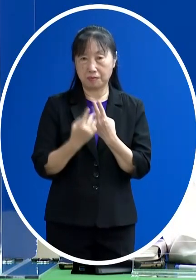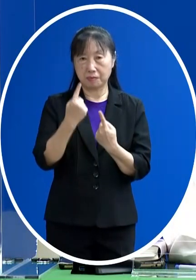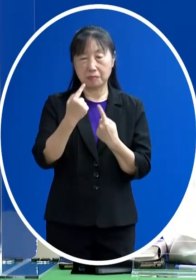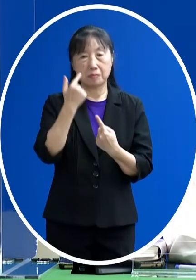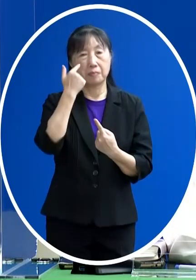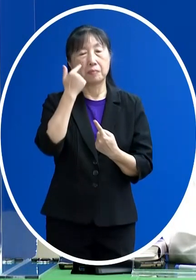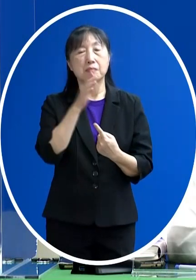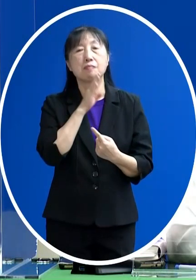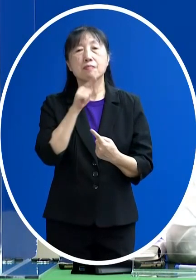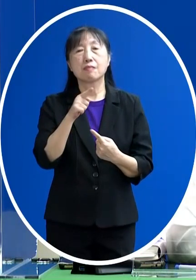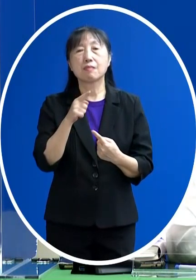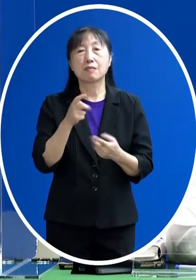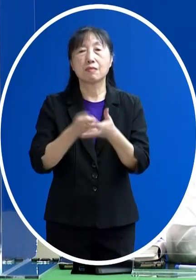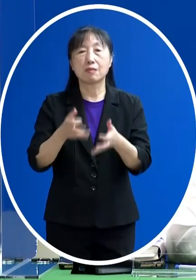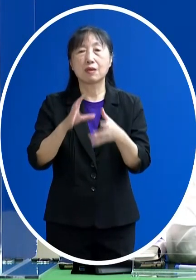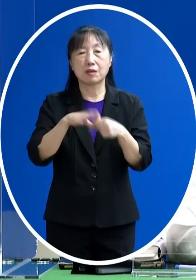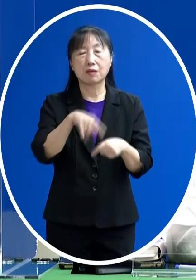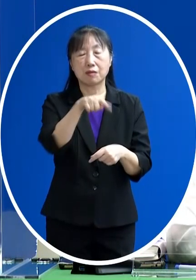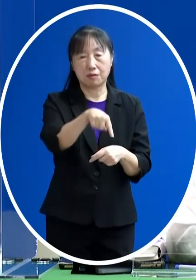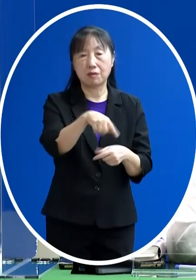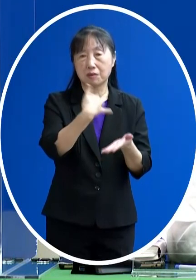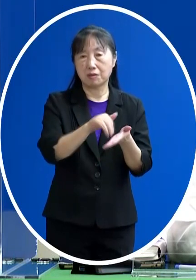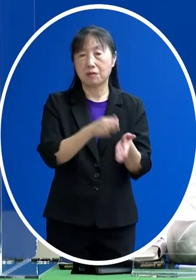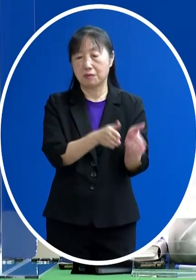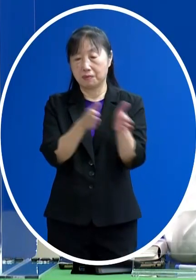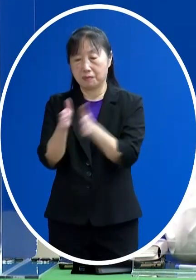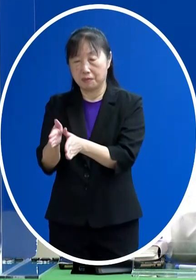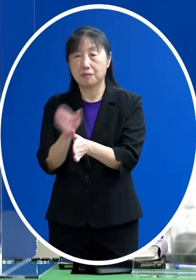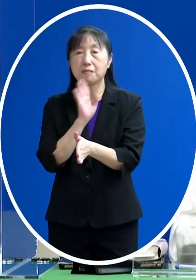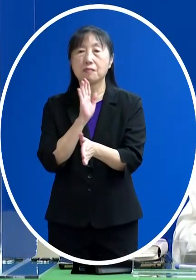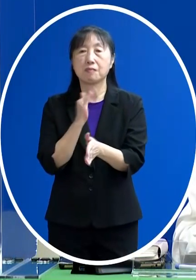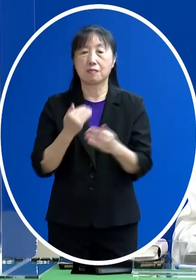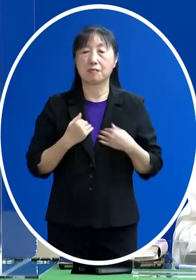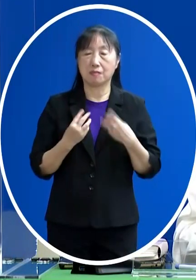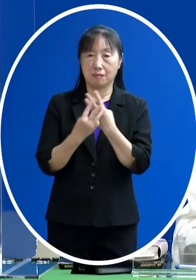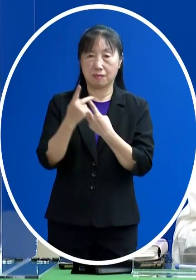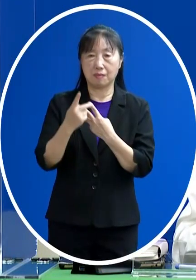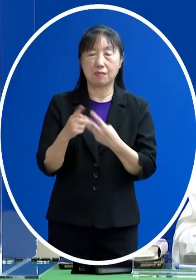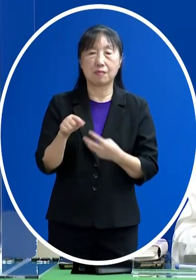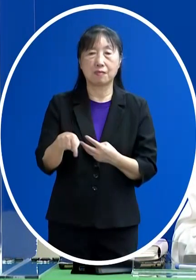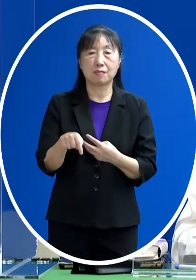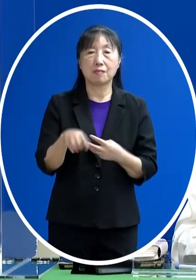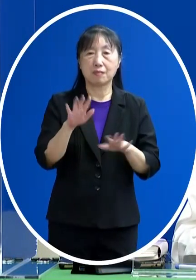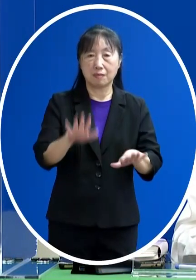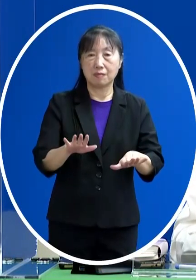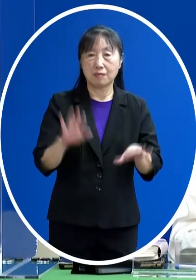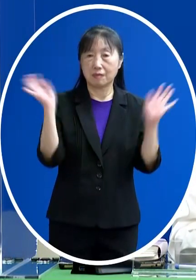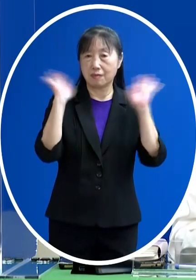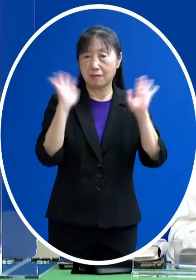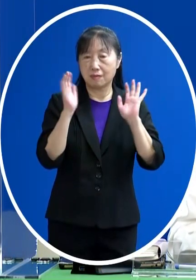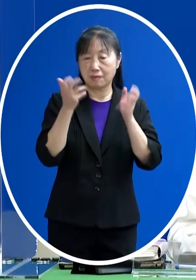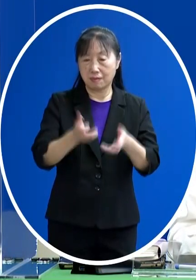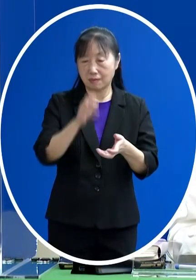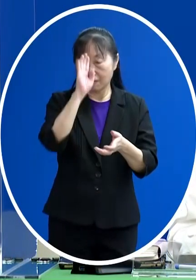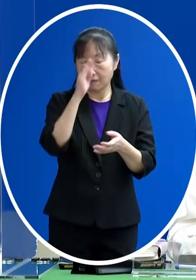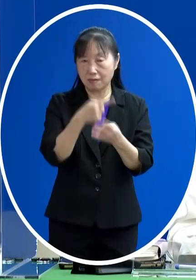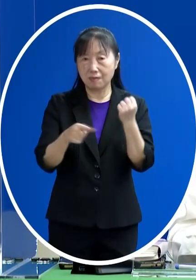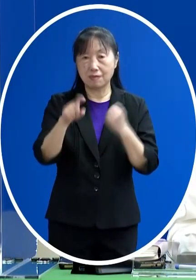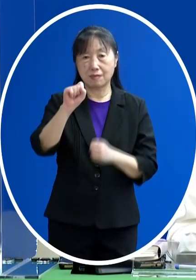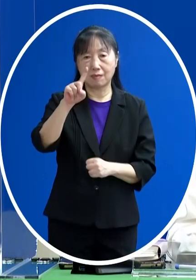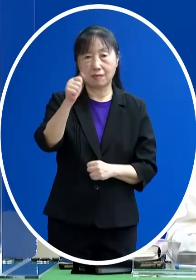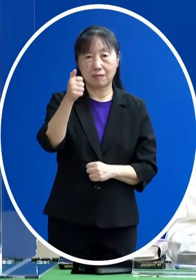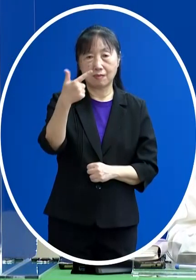跟为主哈，所以我们是归类在肺炎这一边。那目前的这个儿童的重症的累积的数目哈是